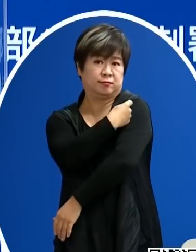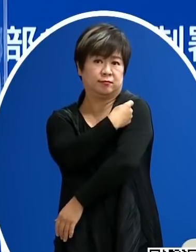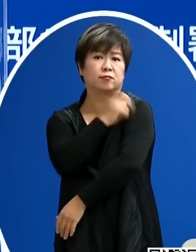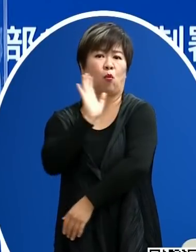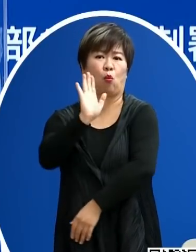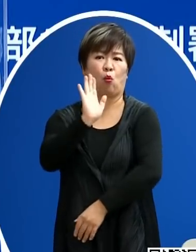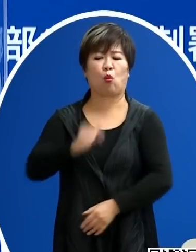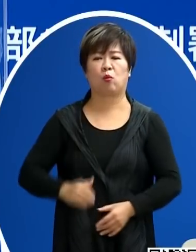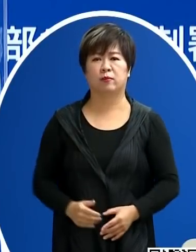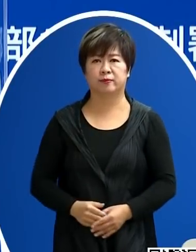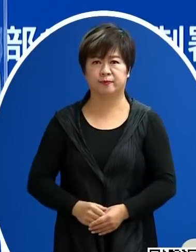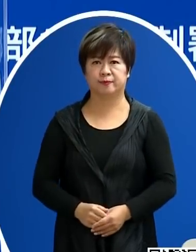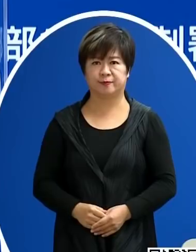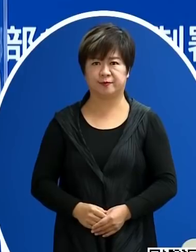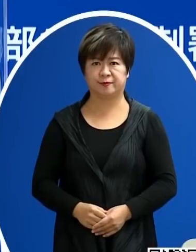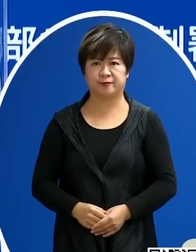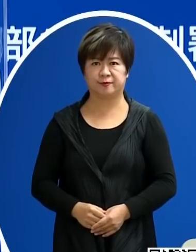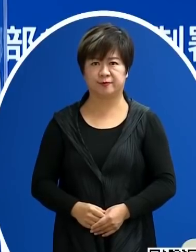苗。